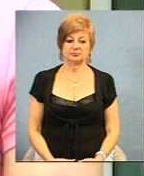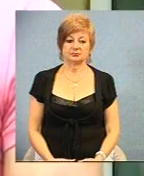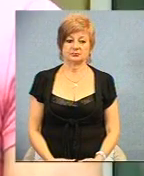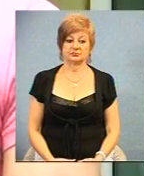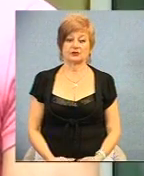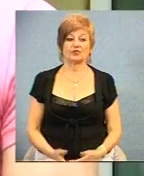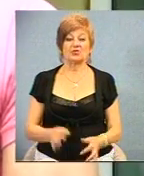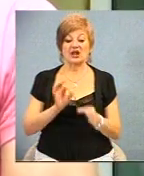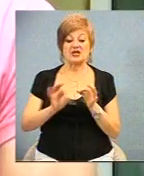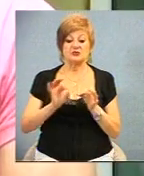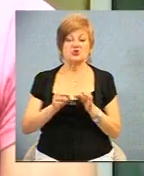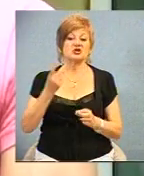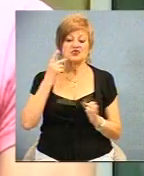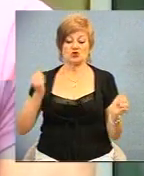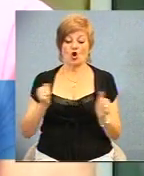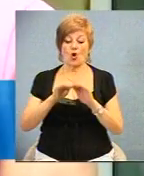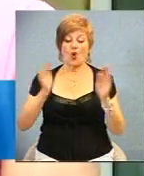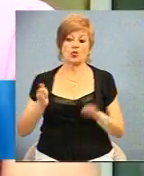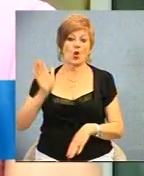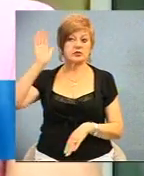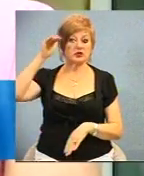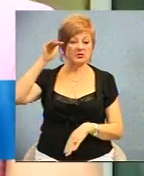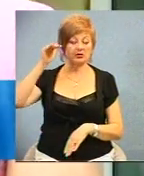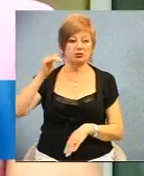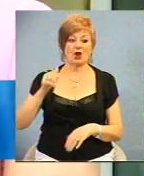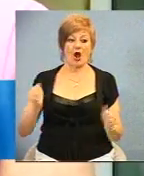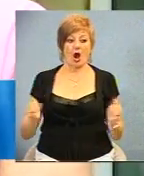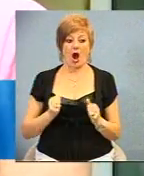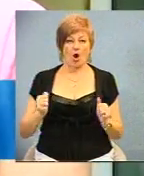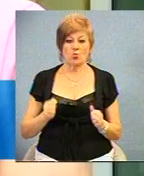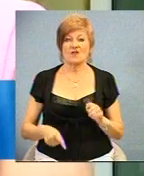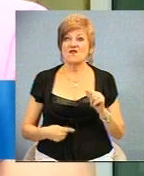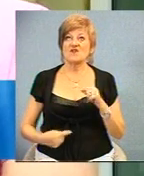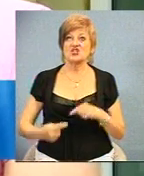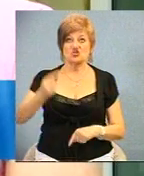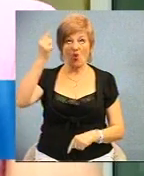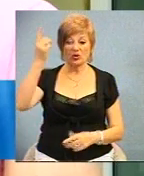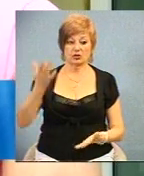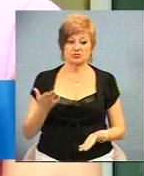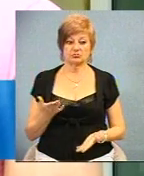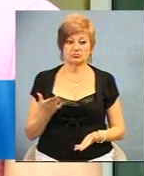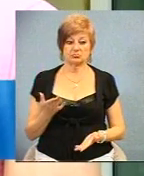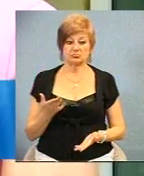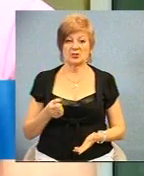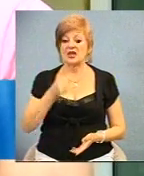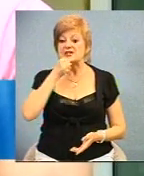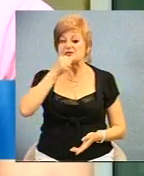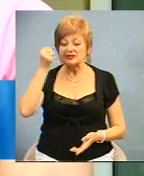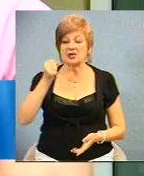У нас пічки лежать постійно на холодильнику. Холодильник висотою, як я.